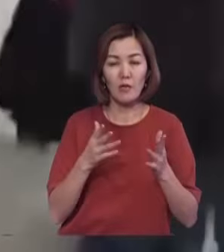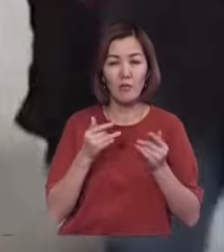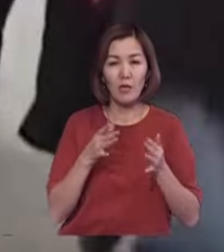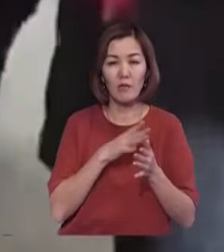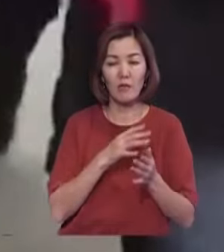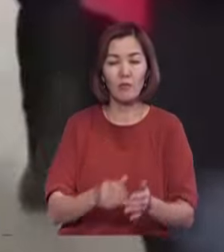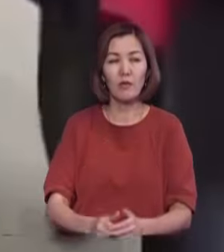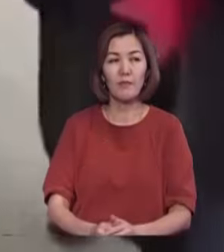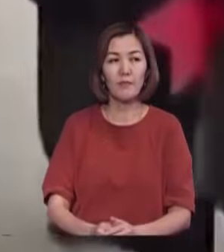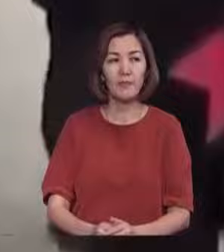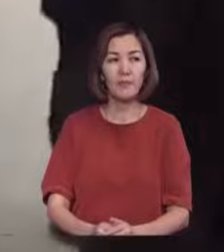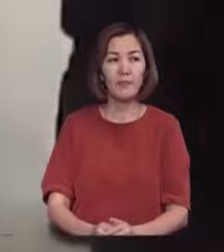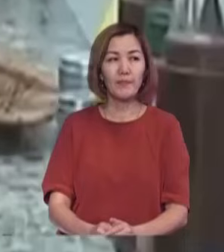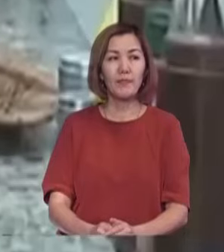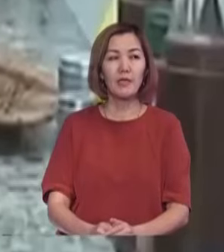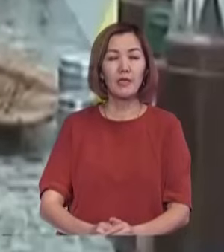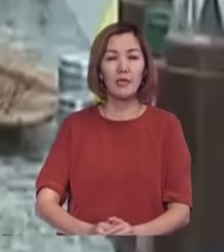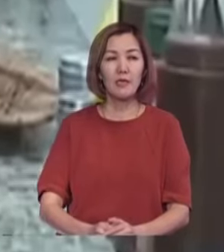етуде.